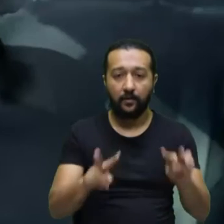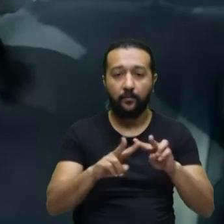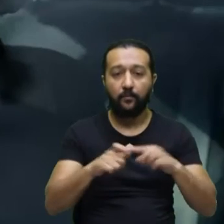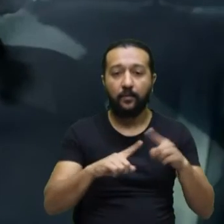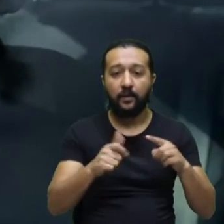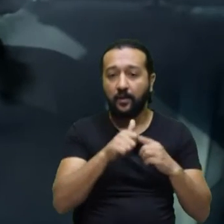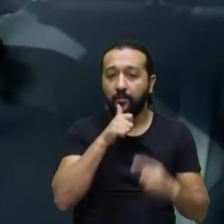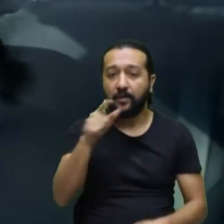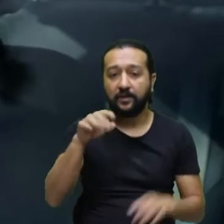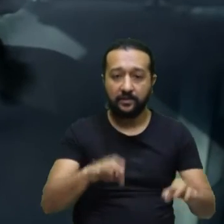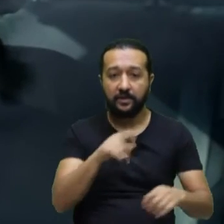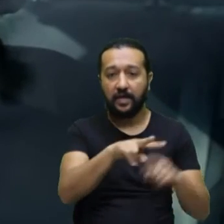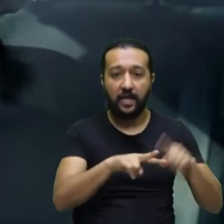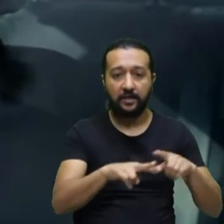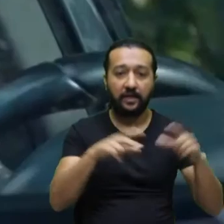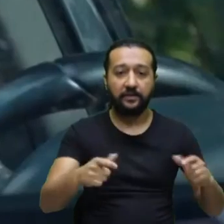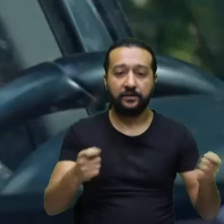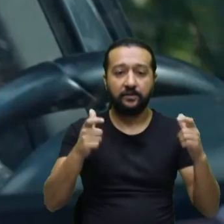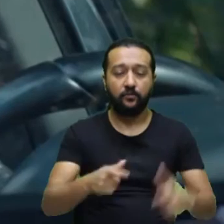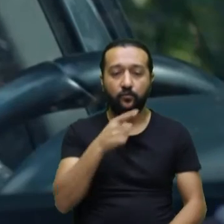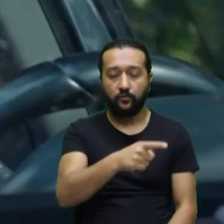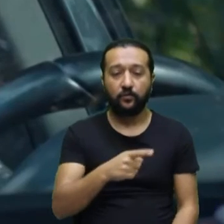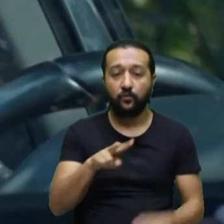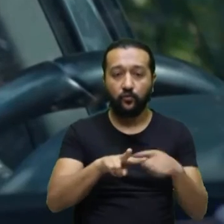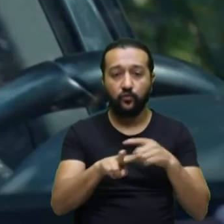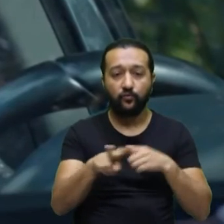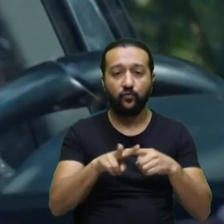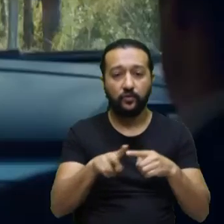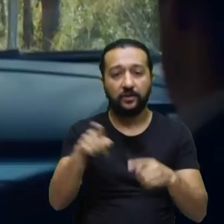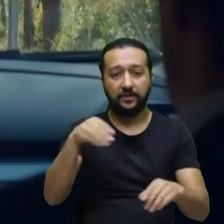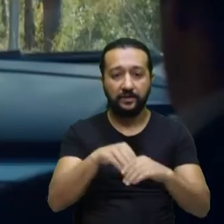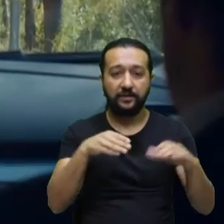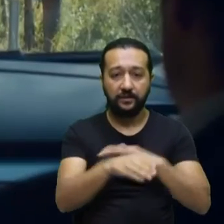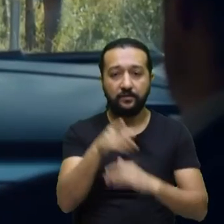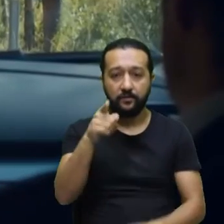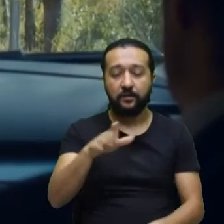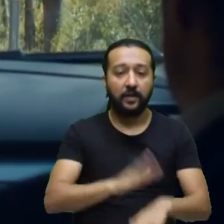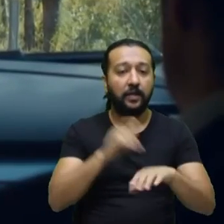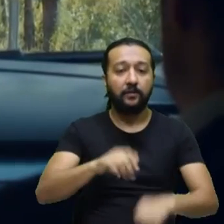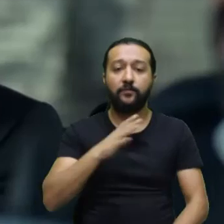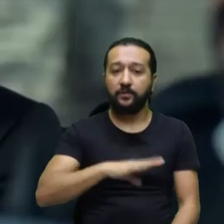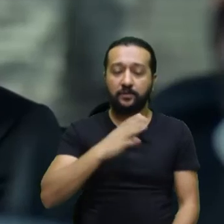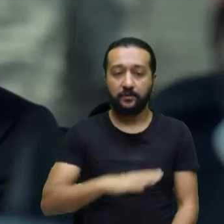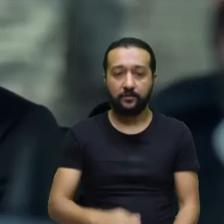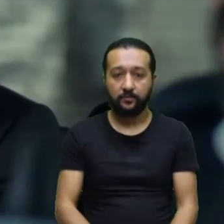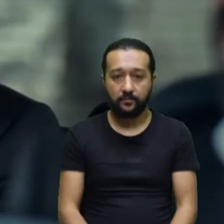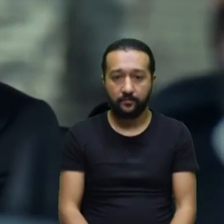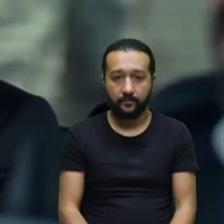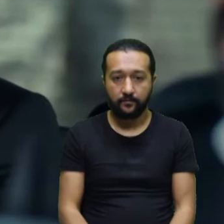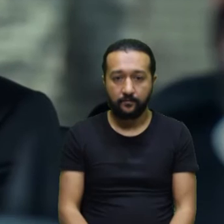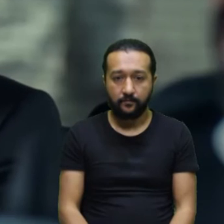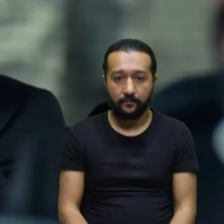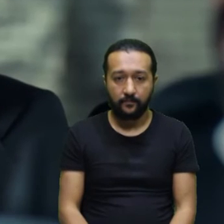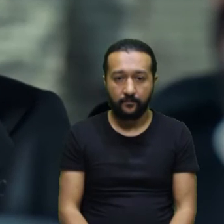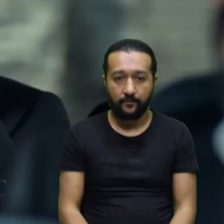Mete Bey. Şu anda Altay'ın ofisinin önündeyiz. Yusuf Kuzuzade içeride. Ne yapmamızı istersiniz?